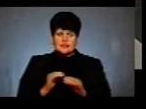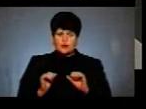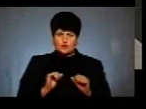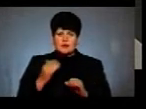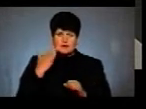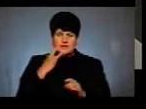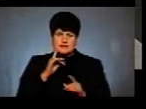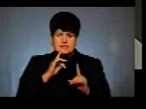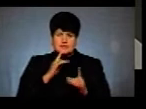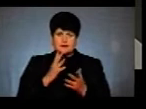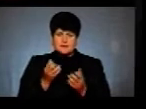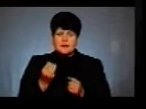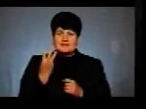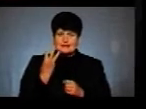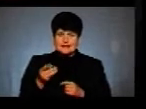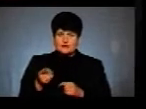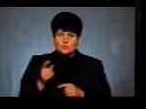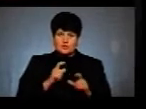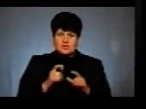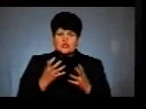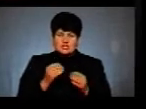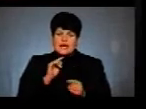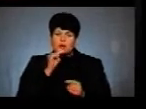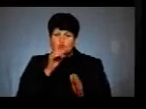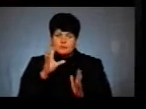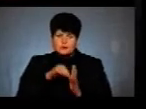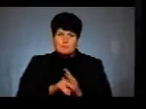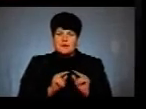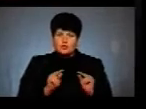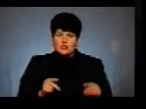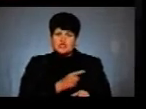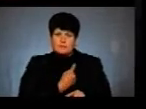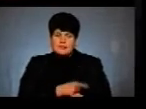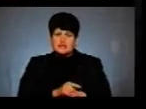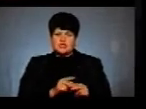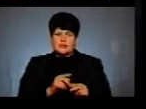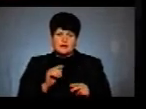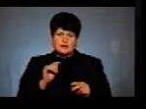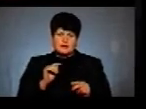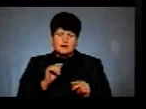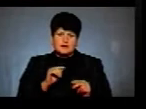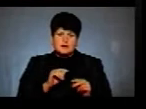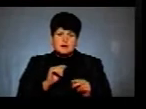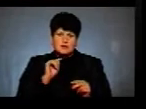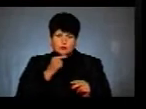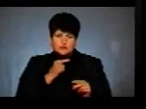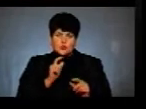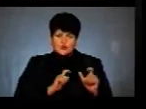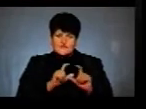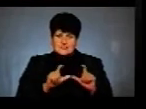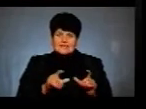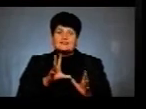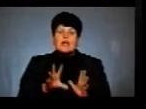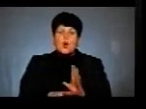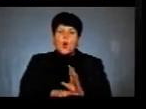беруть участь три тернопільські університети, ще економічний, педагогічний, медичний і економічний університет. Вони